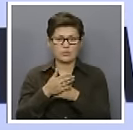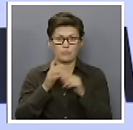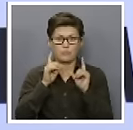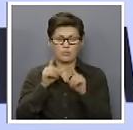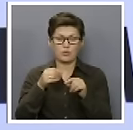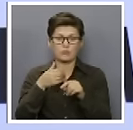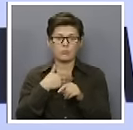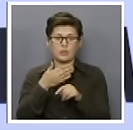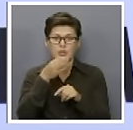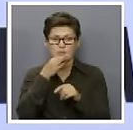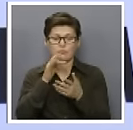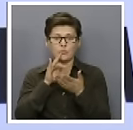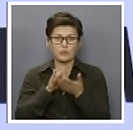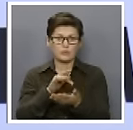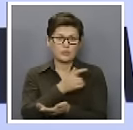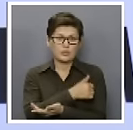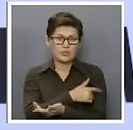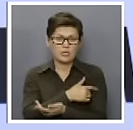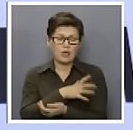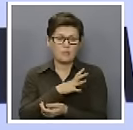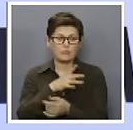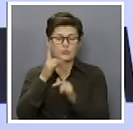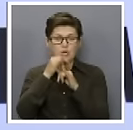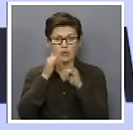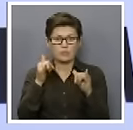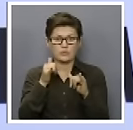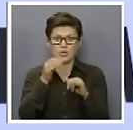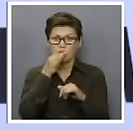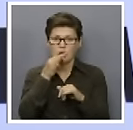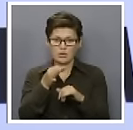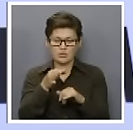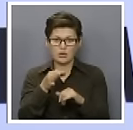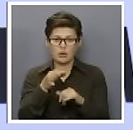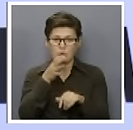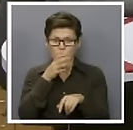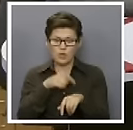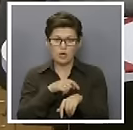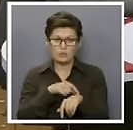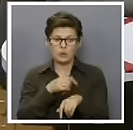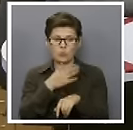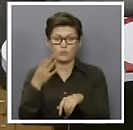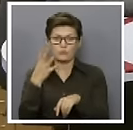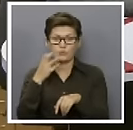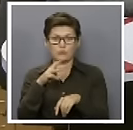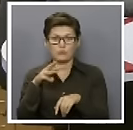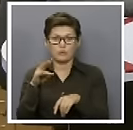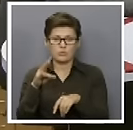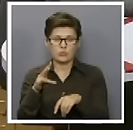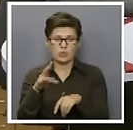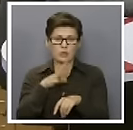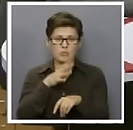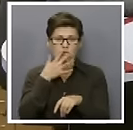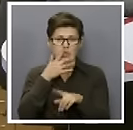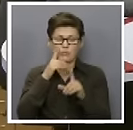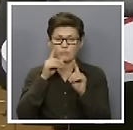сізге айтайын ба, медтуризм бізде дамыды деп айталатын сәт осы 400 миллионның